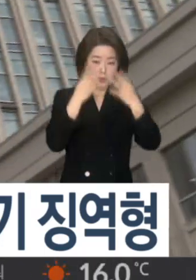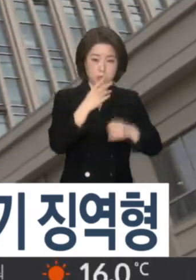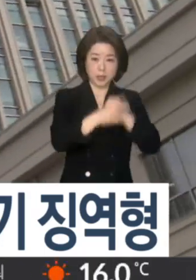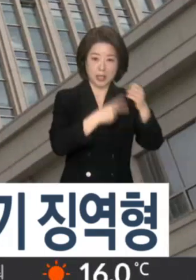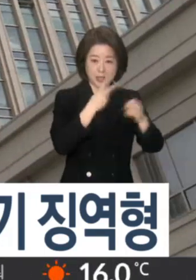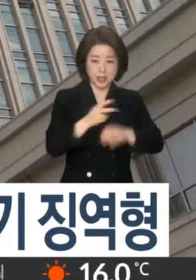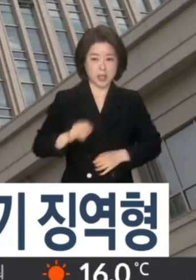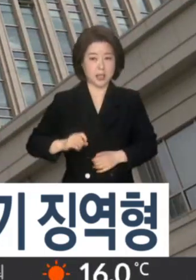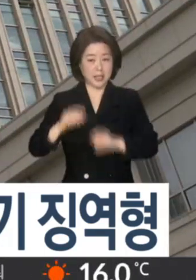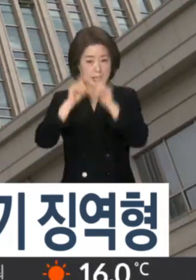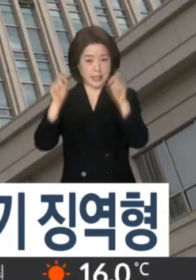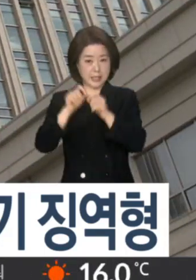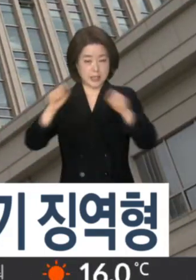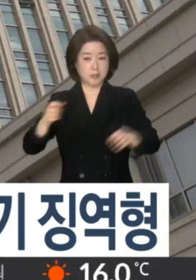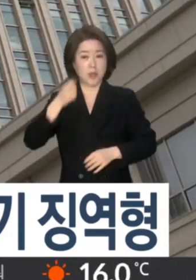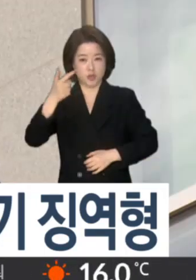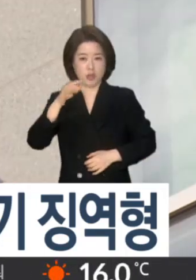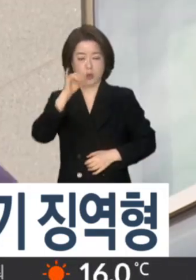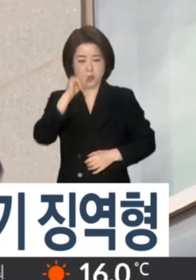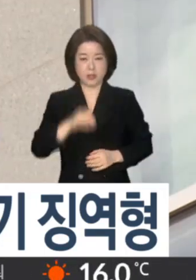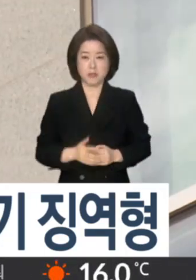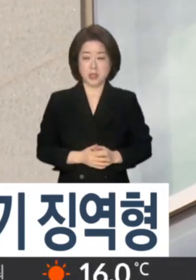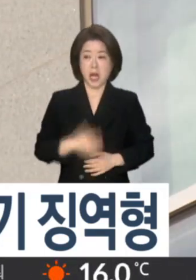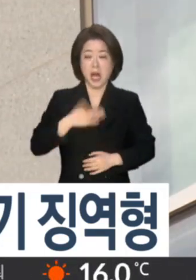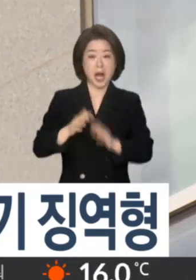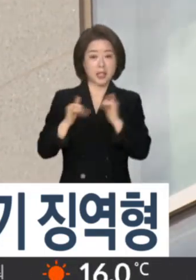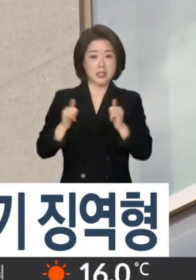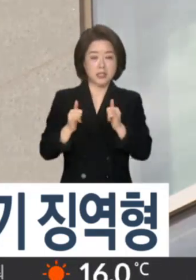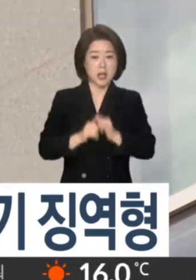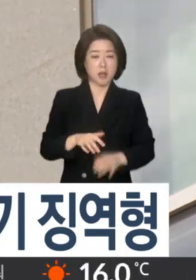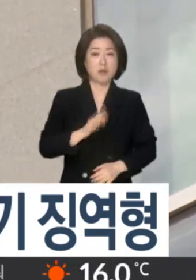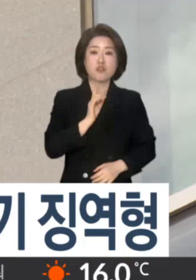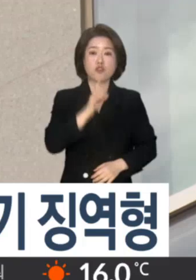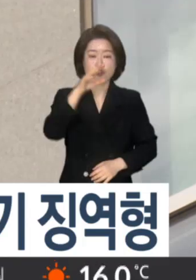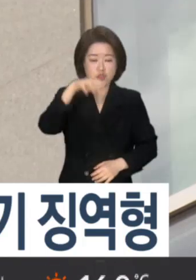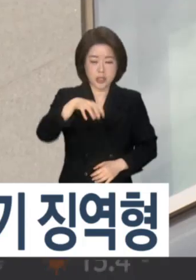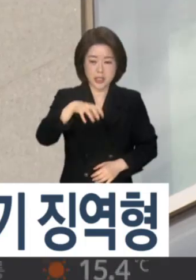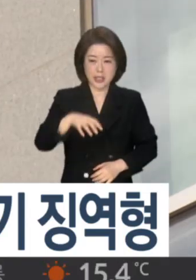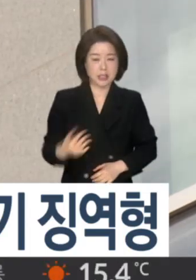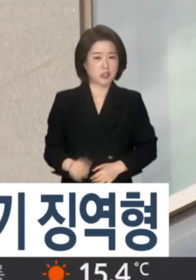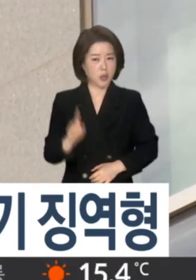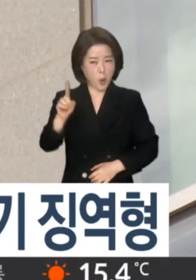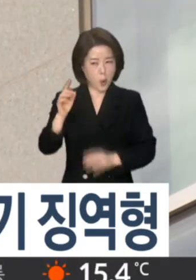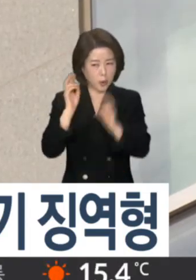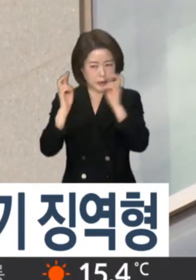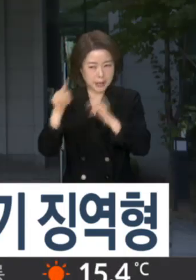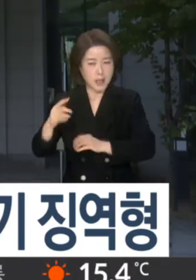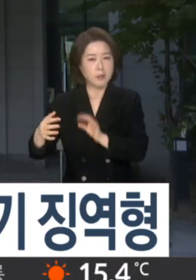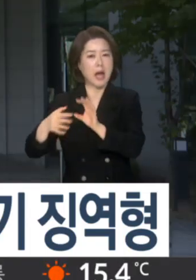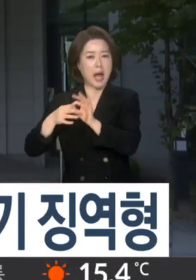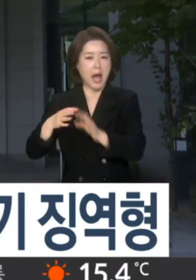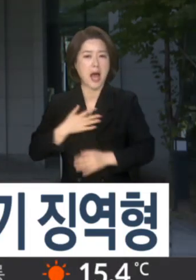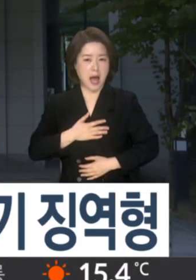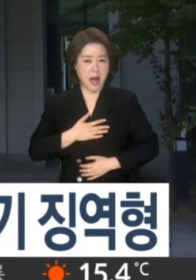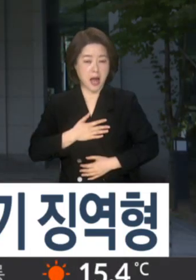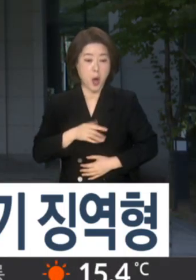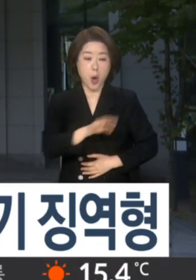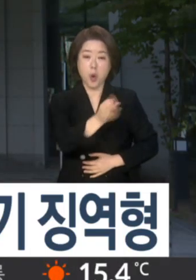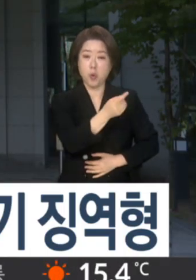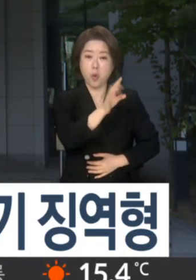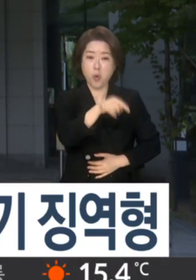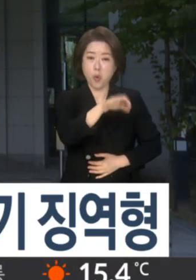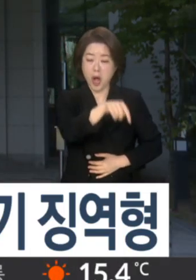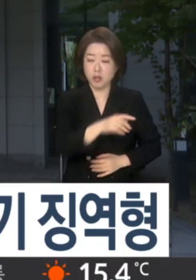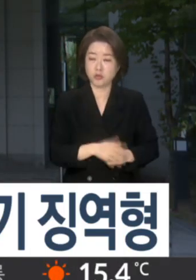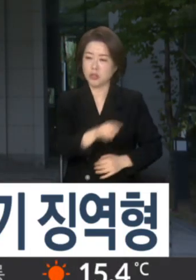선고했습니다 정신은 지인에게 구리시 부사장과 친분이 있어 왕숙 지구에 투자 정보가 있다는 식으로